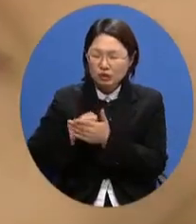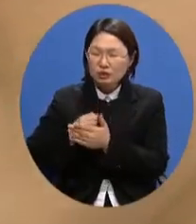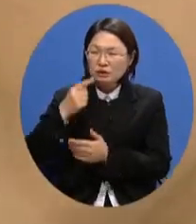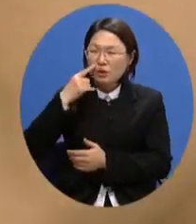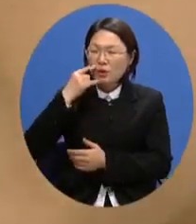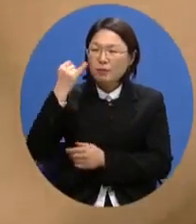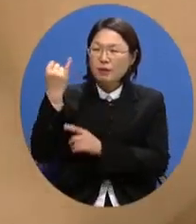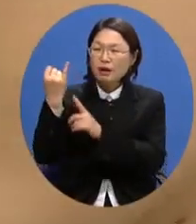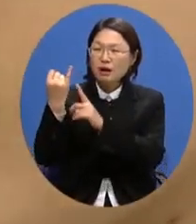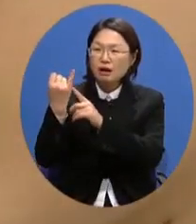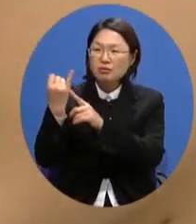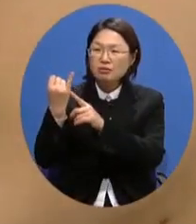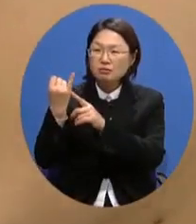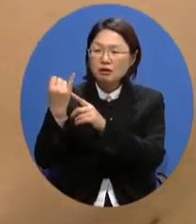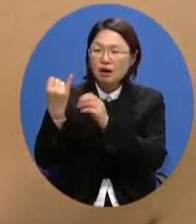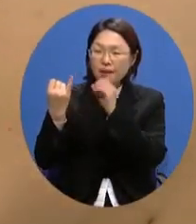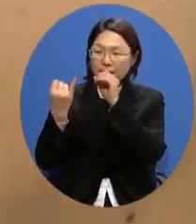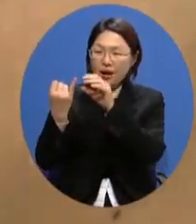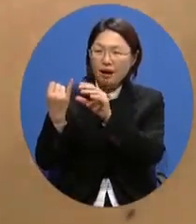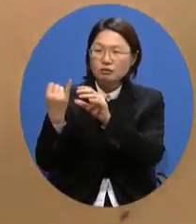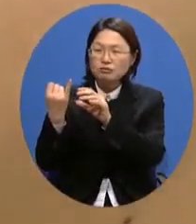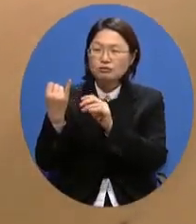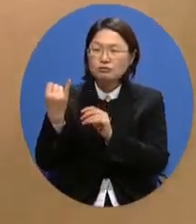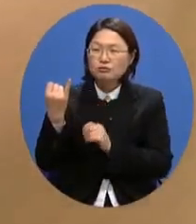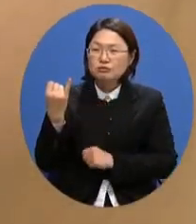엄마한테 얘기하고